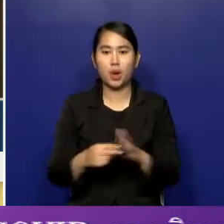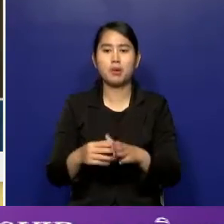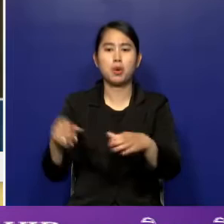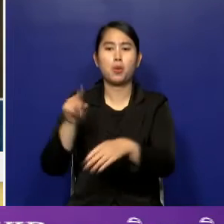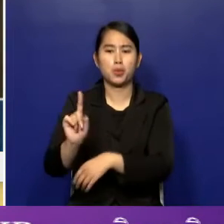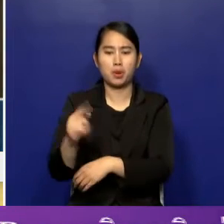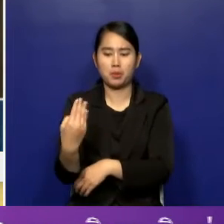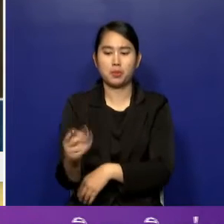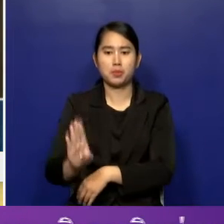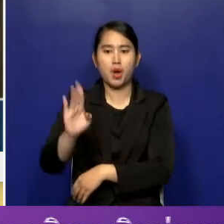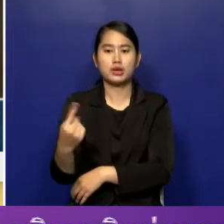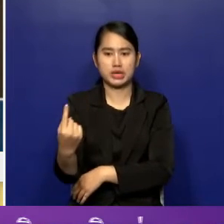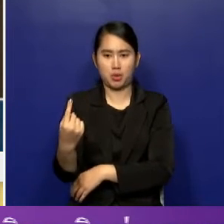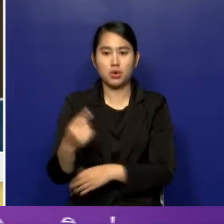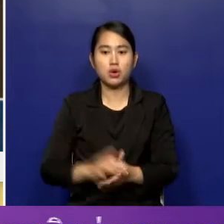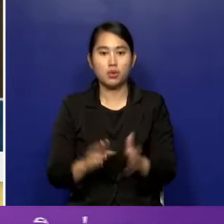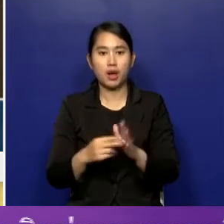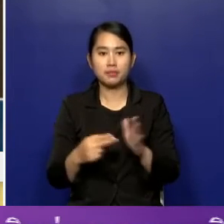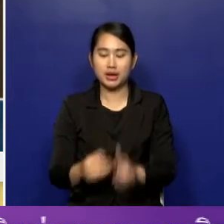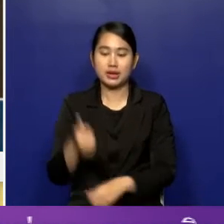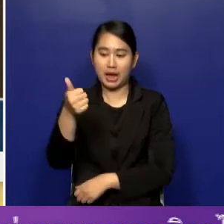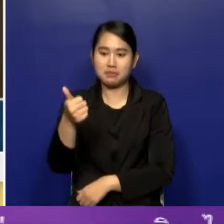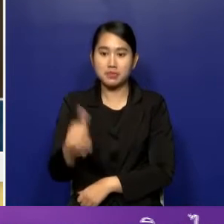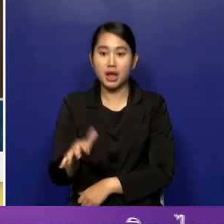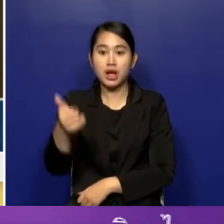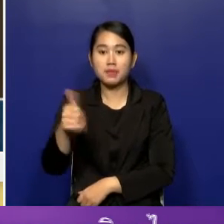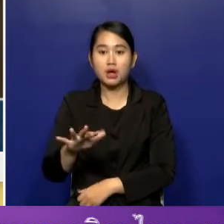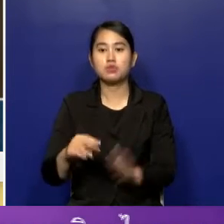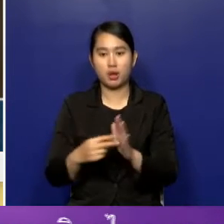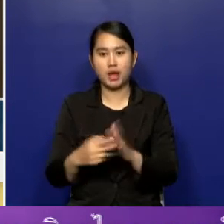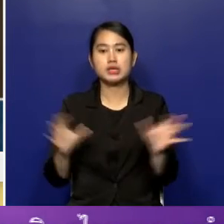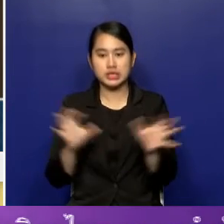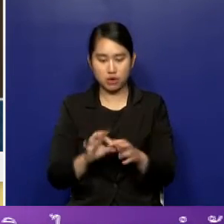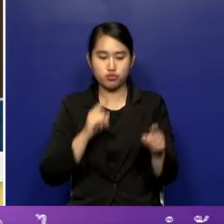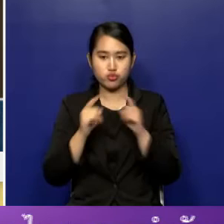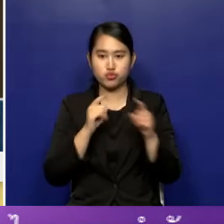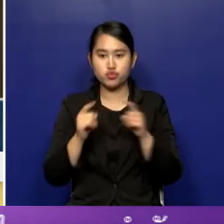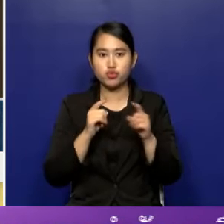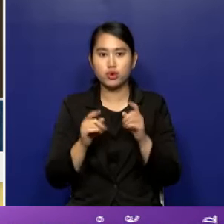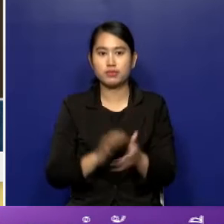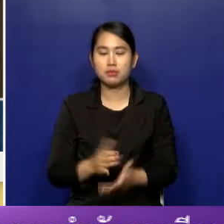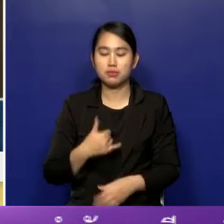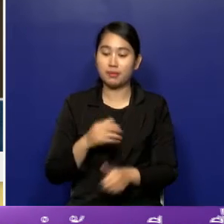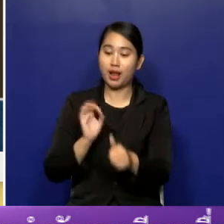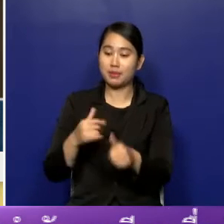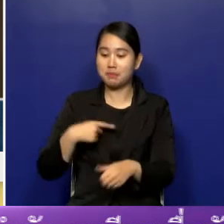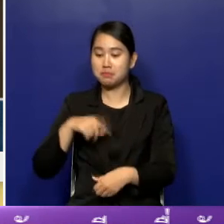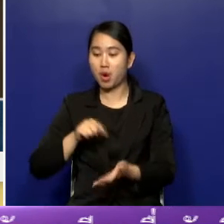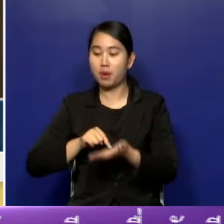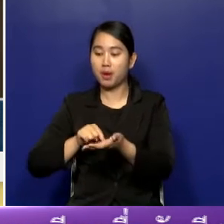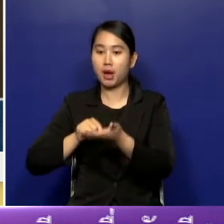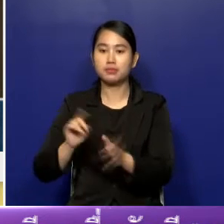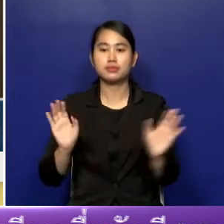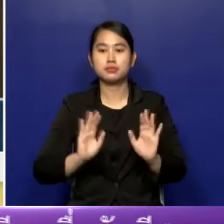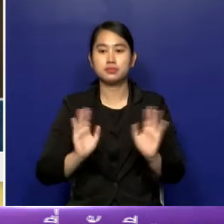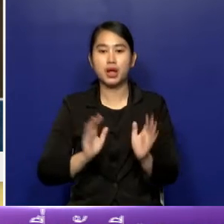นะครับเพราฉั้การที่เขาจะได้ หอไม่ได้อย่ไรก็ตามนั้กไล fatนจะพูกุต้ห scallop บาย Rogers บ่มาเปป musst